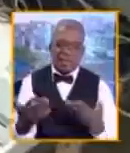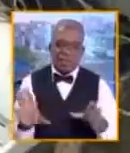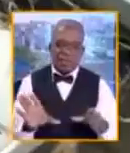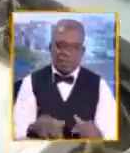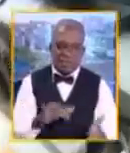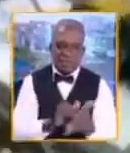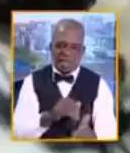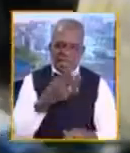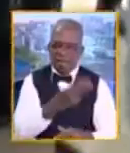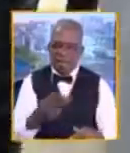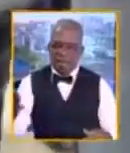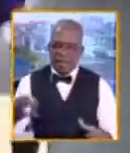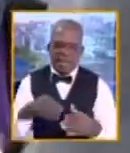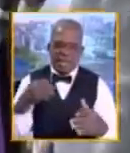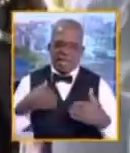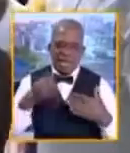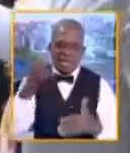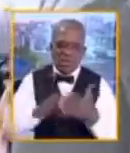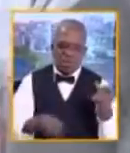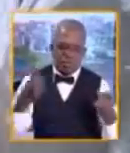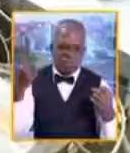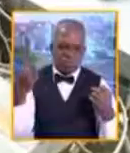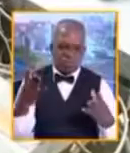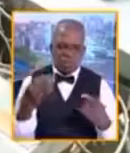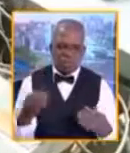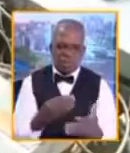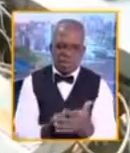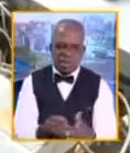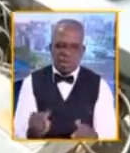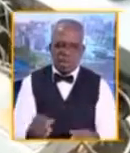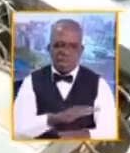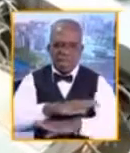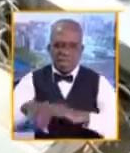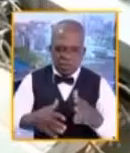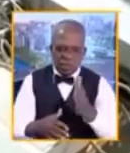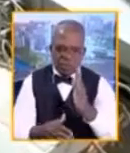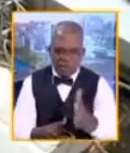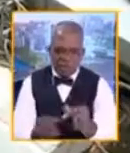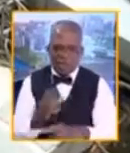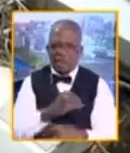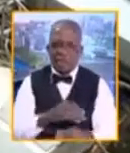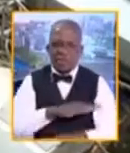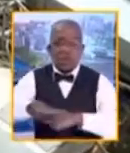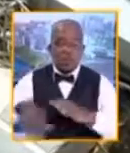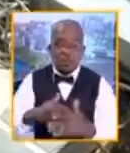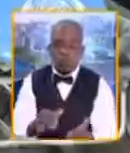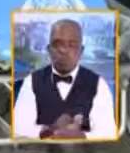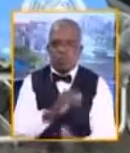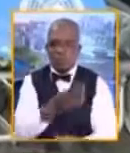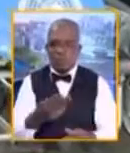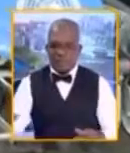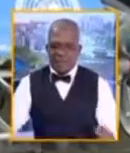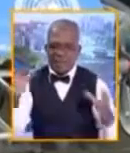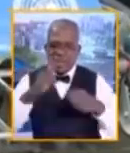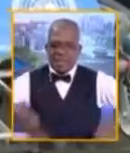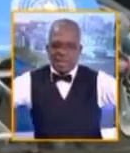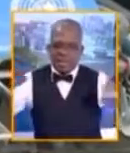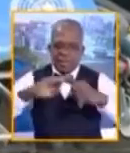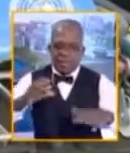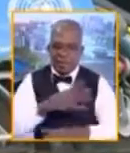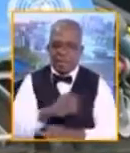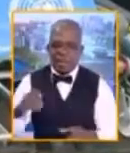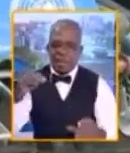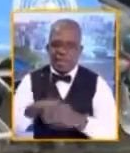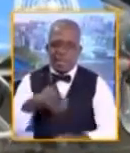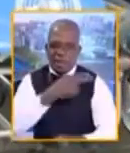cfa ce matériel est composé entre autres de kits complets tas de réanimation de 5200 poches vides pour recueillir